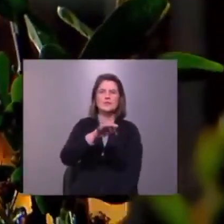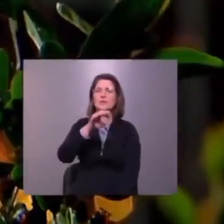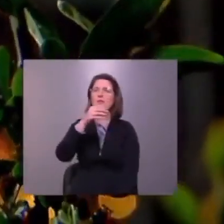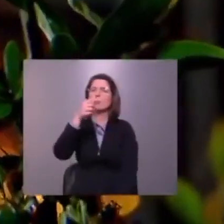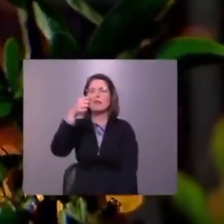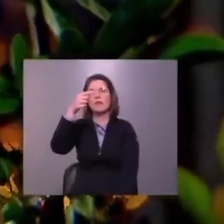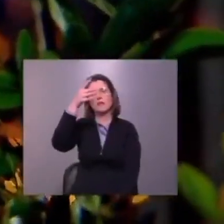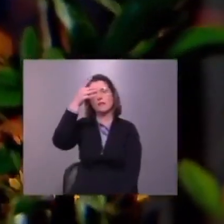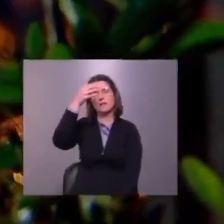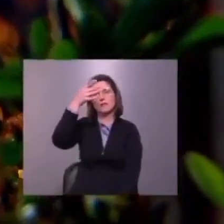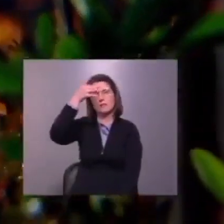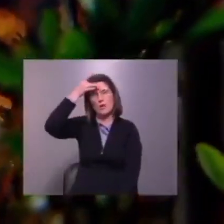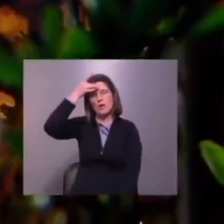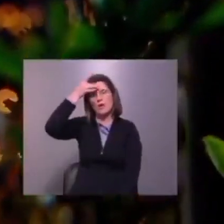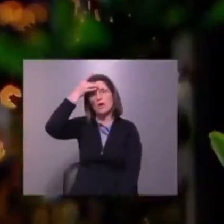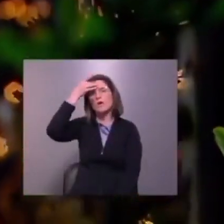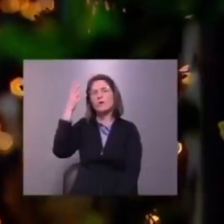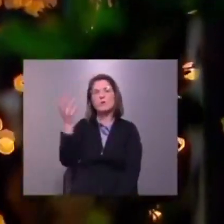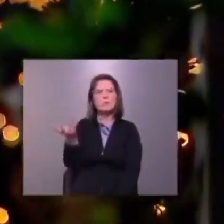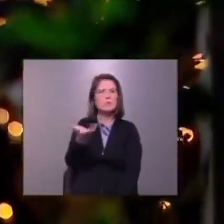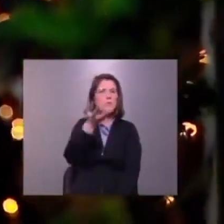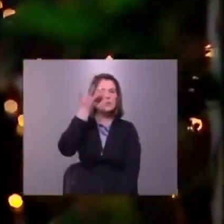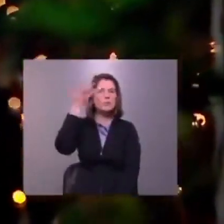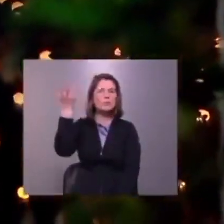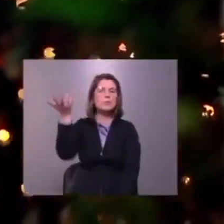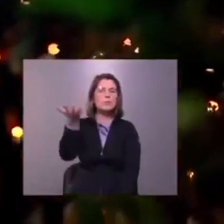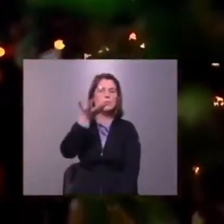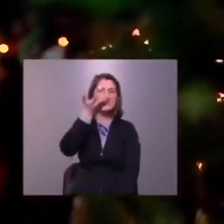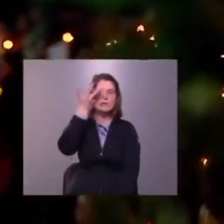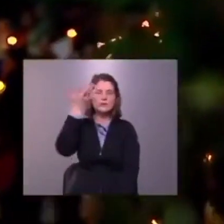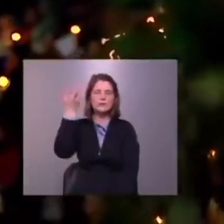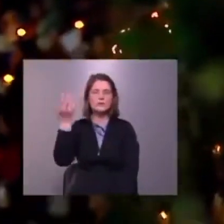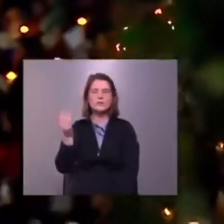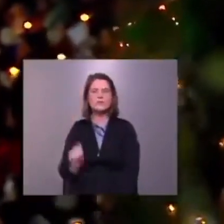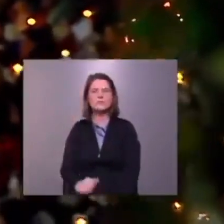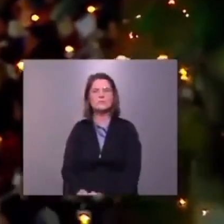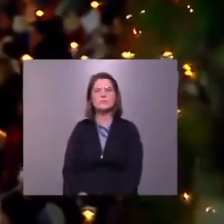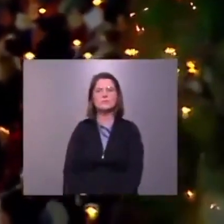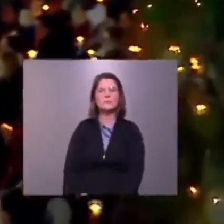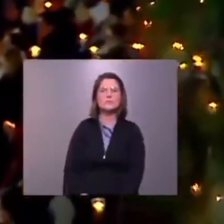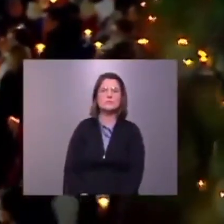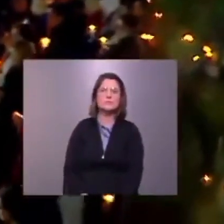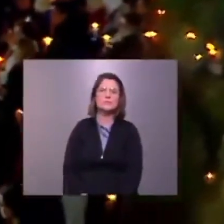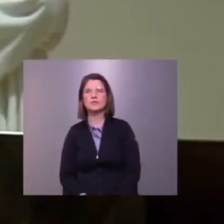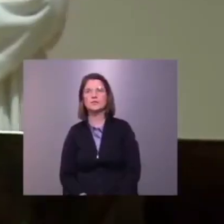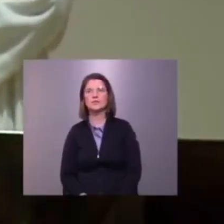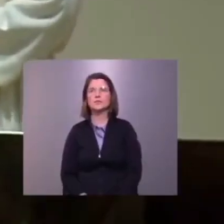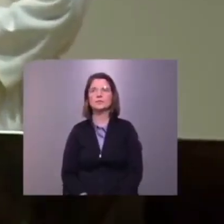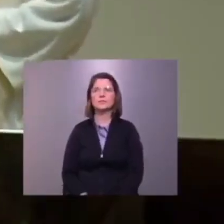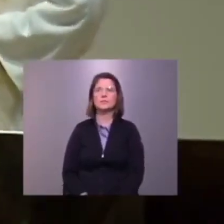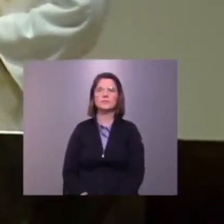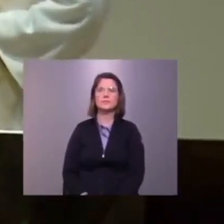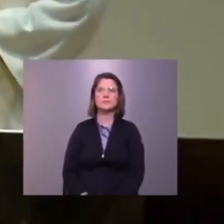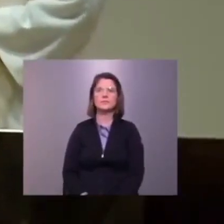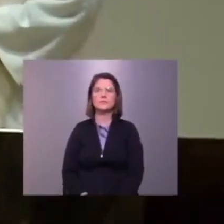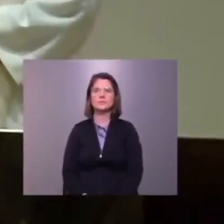Como em 1917, a humanidade passa pela experiência de uma pandemia e vive agora um cenário de guerra. Do Vaticano,